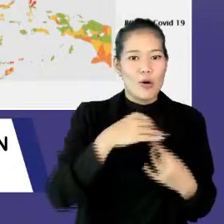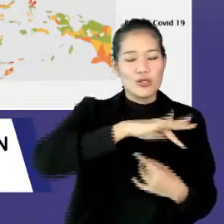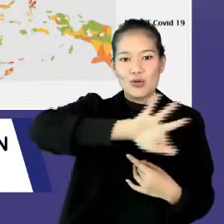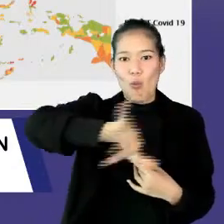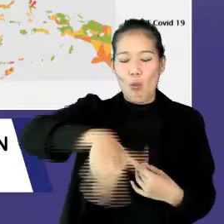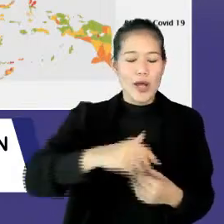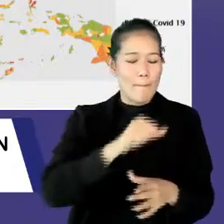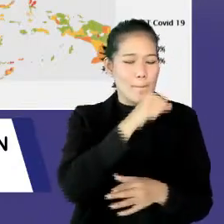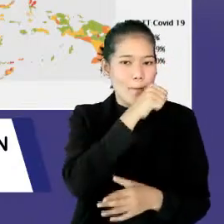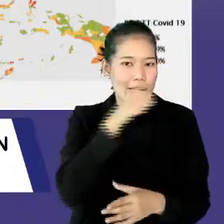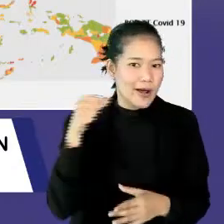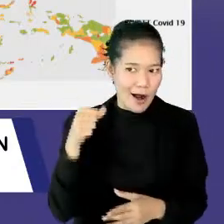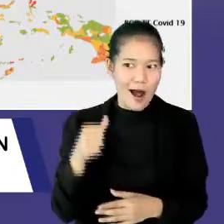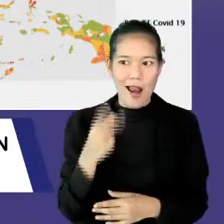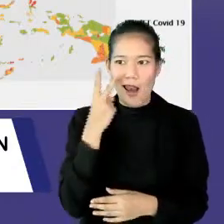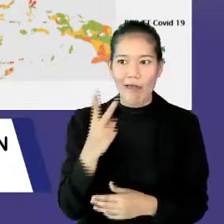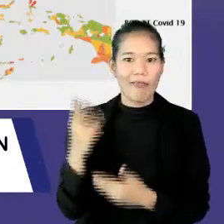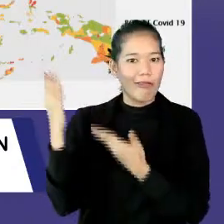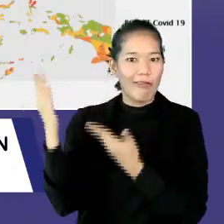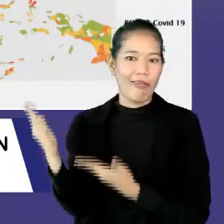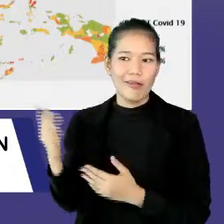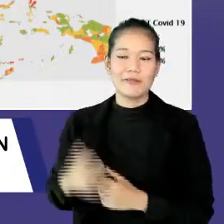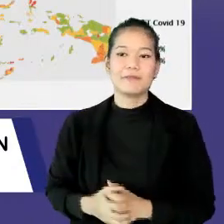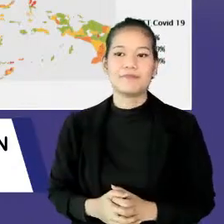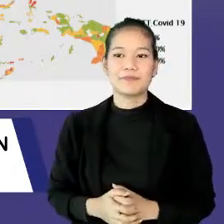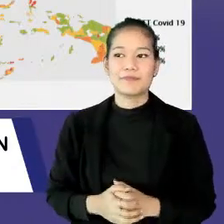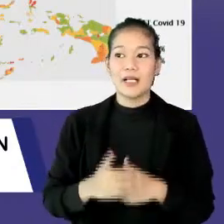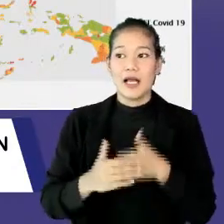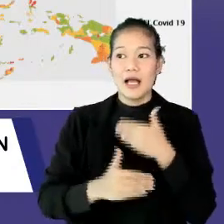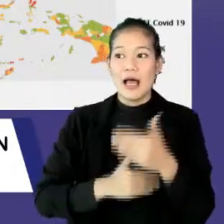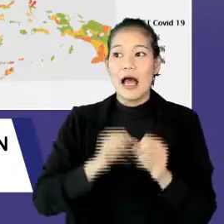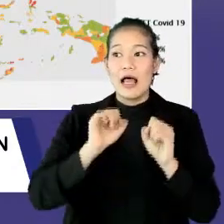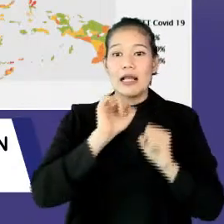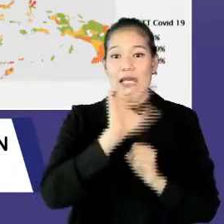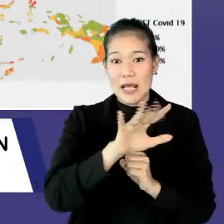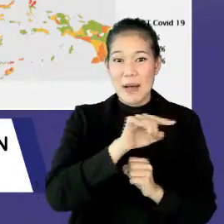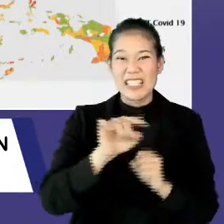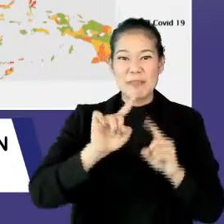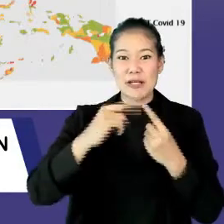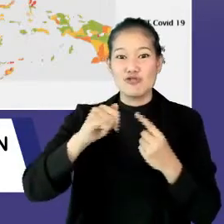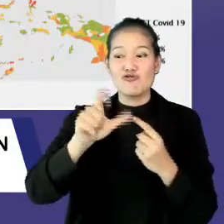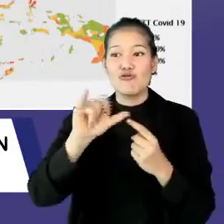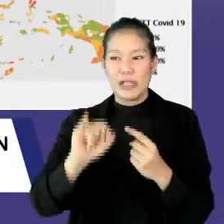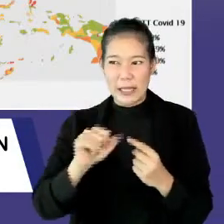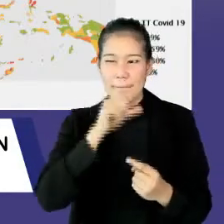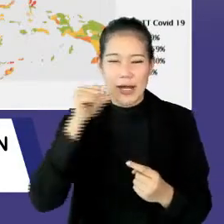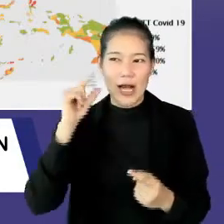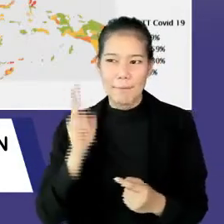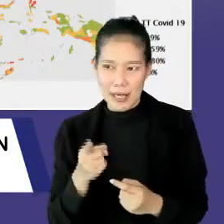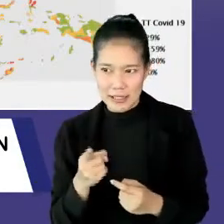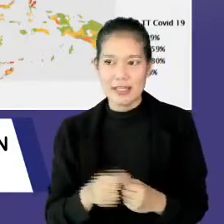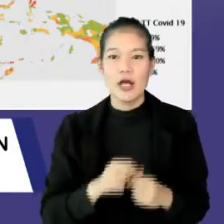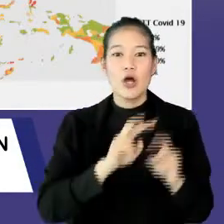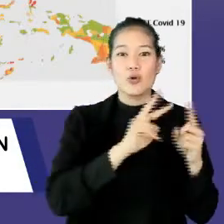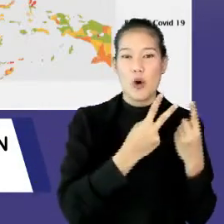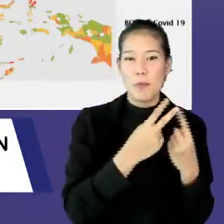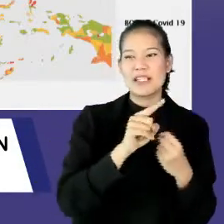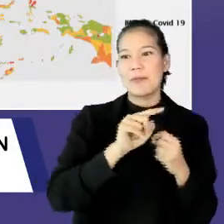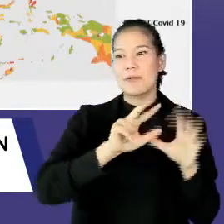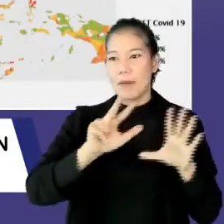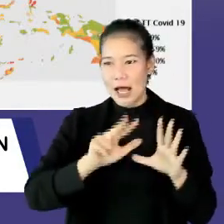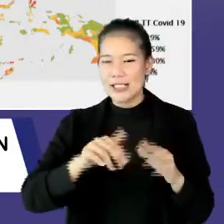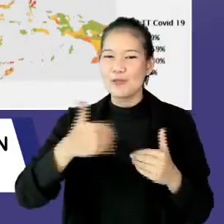semua Dokter Lola. Bisa kita lihat lah ya, merah semua. Masuk ke 5-11 Juli masih merah. 12-18 merah, sudah mulai